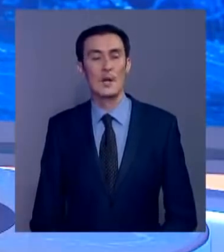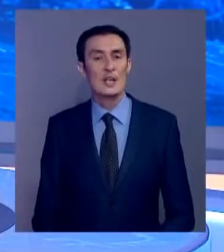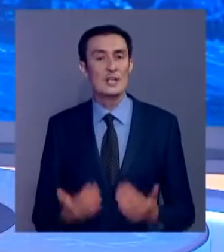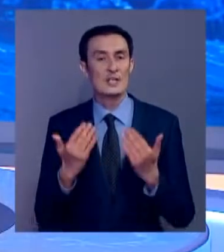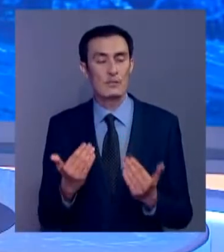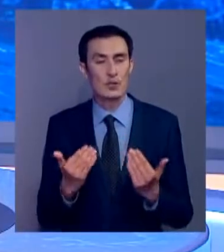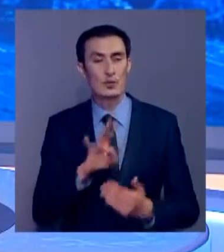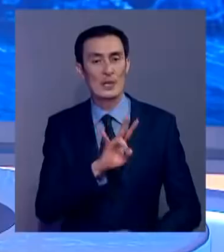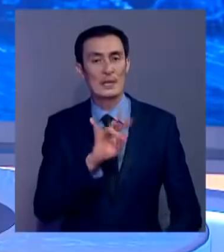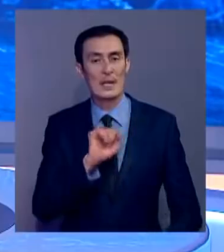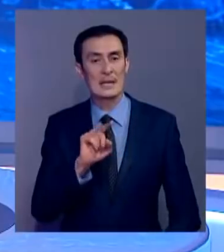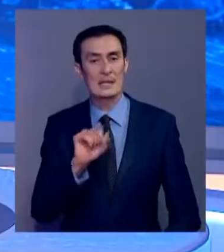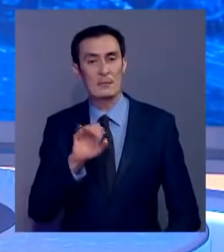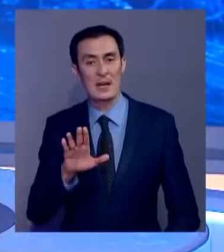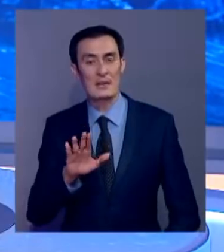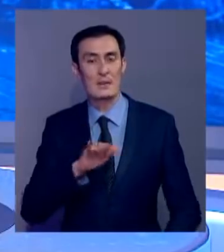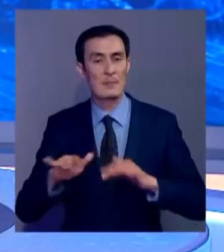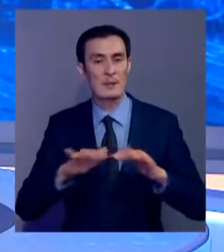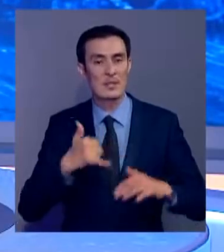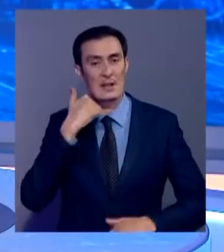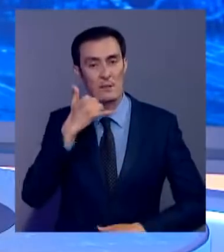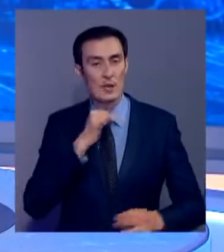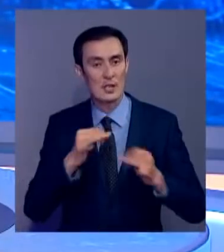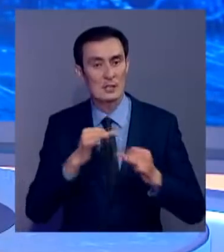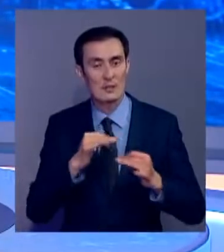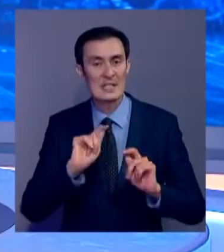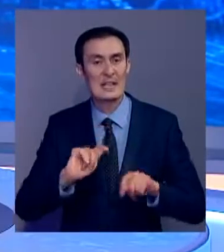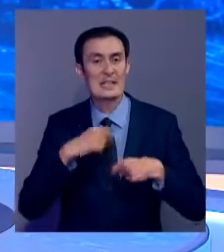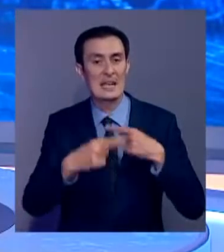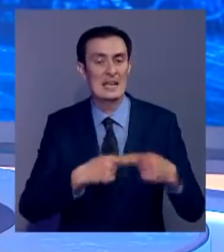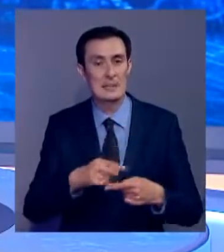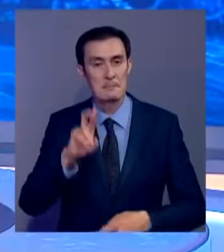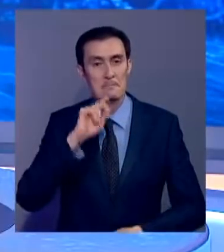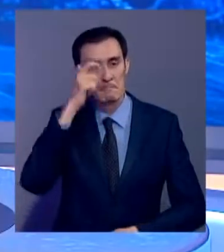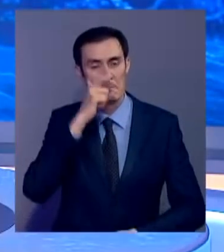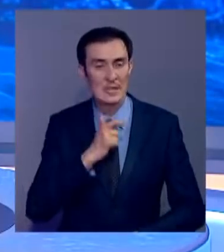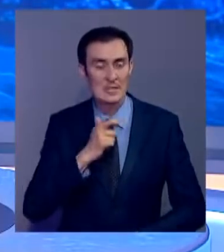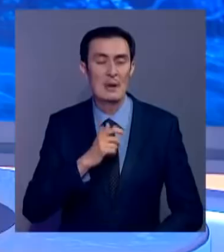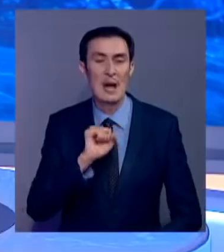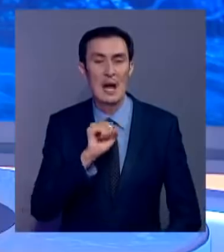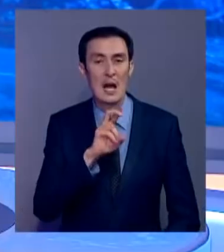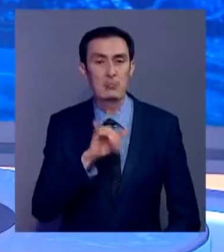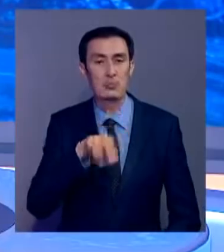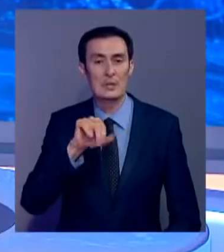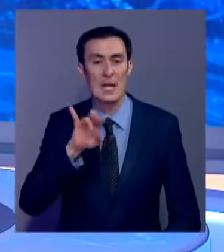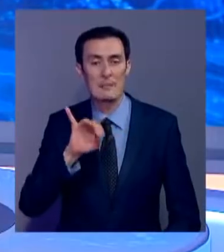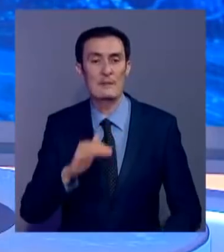И сегодня же Нурсултан Назарбаев провел телефонный разговор с наследным принцем Абу-Даби, заместителем